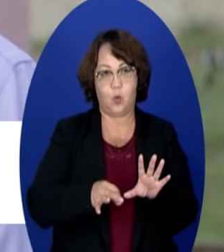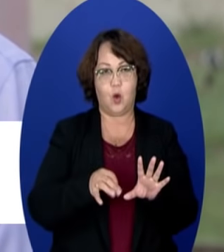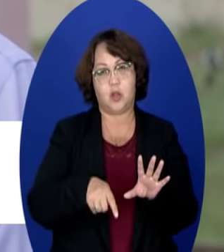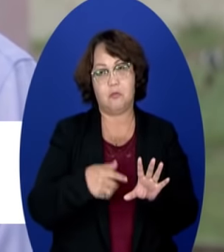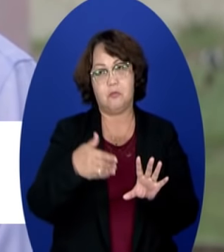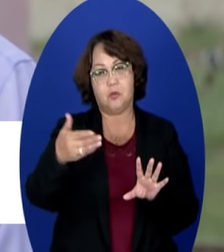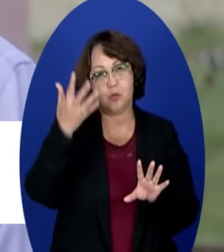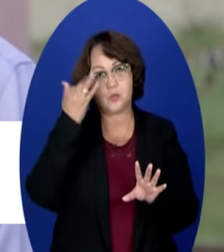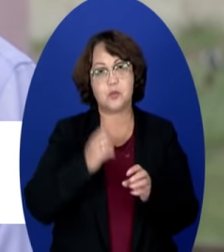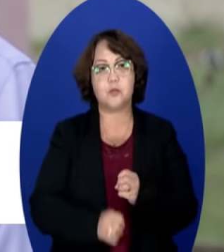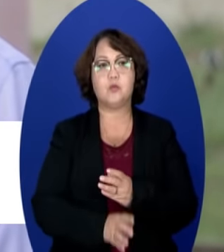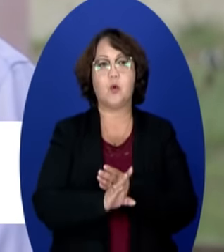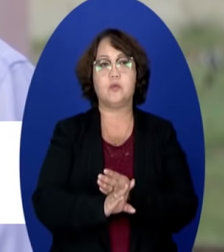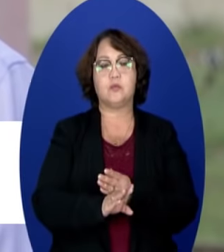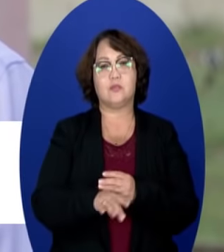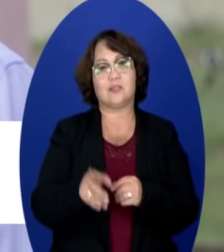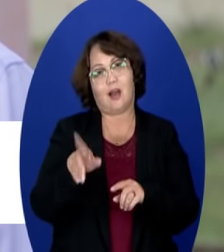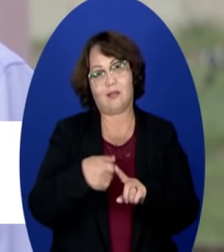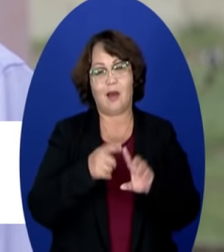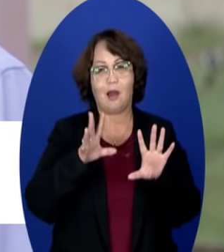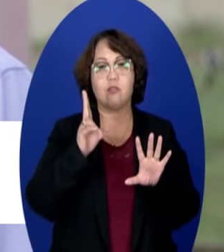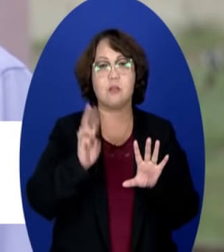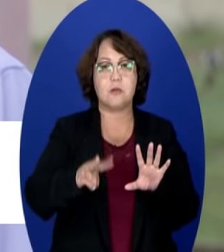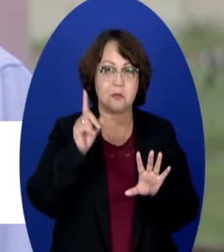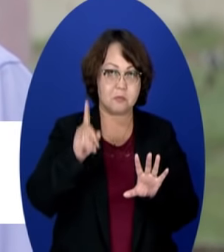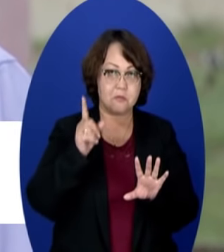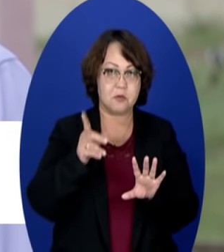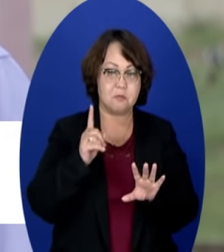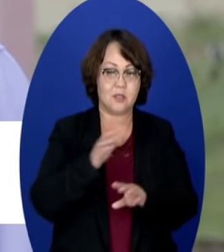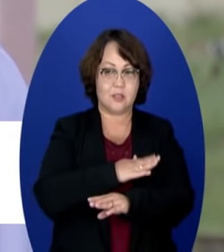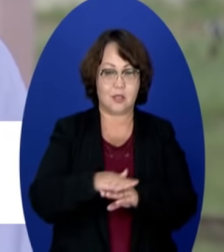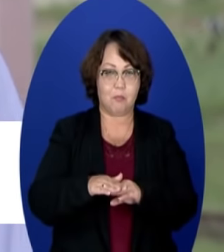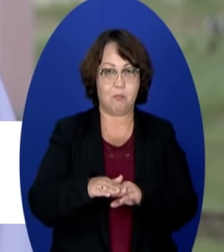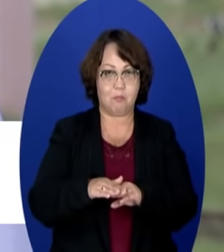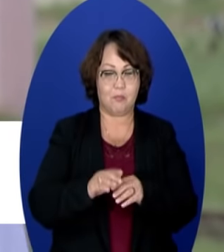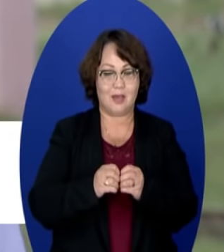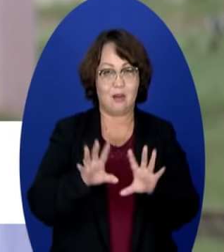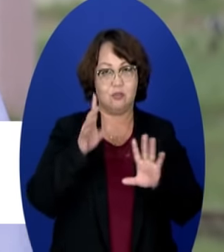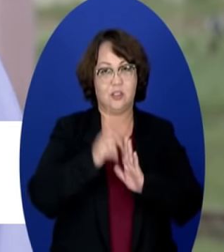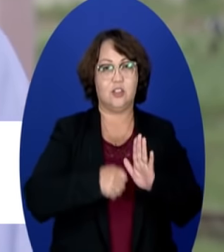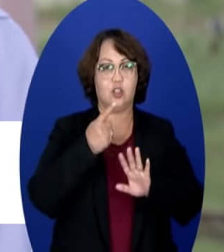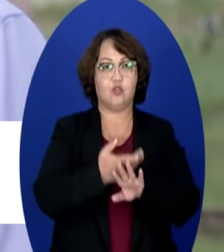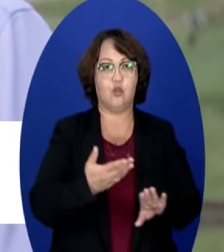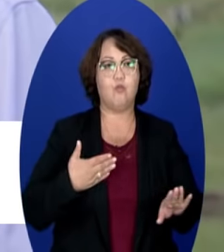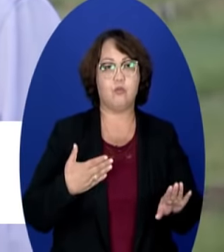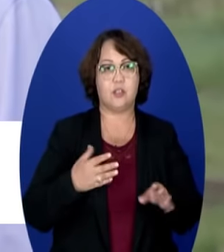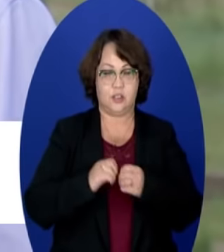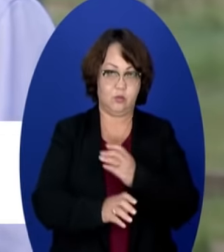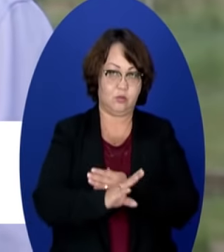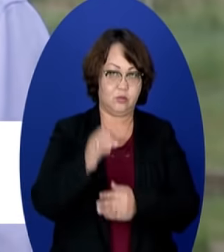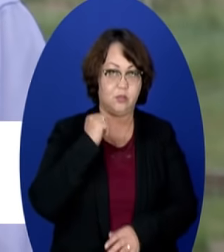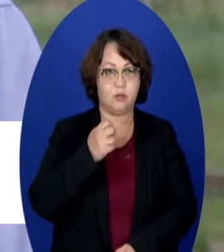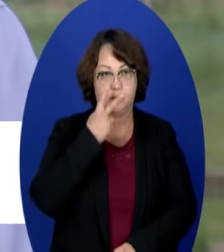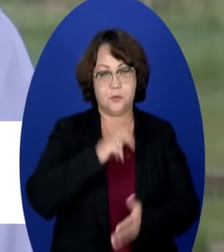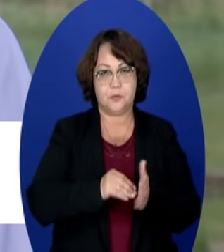байна. За одоо цаана нэг 10 гаруй км зам одоо хүчилт үлдээд ер нь 10 сарын 1-ээс өмнө энэ 30 км замаа дуусгах